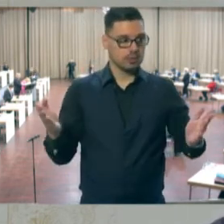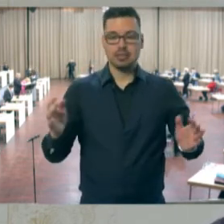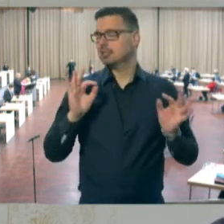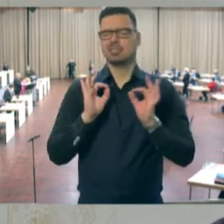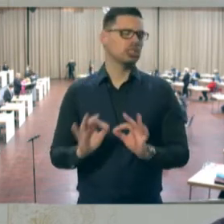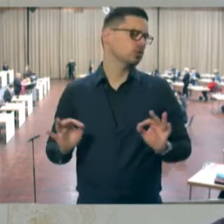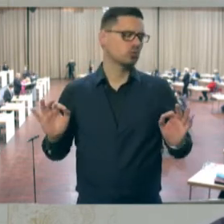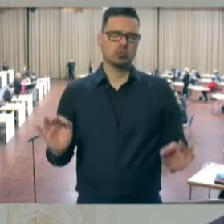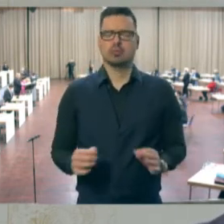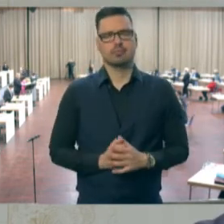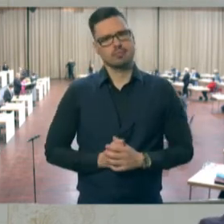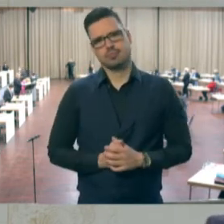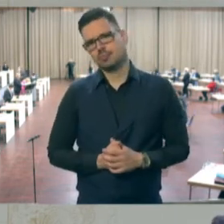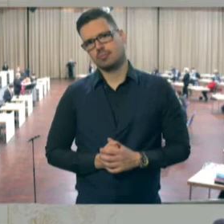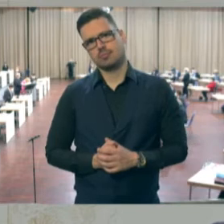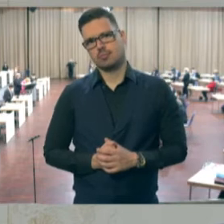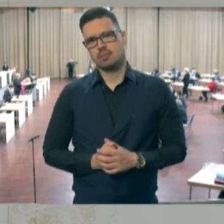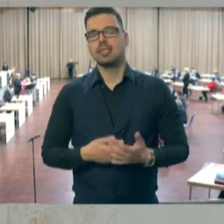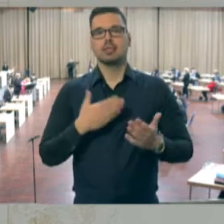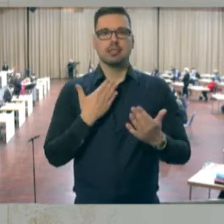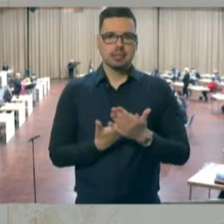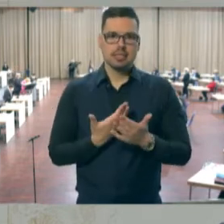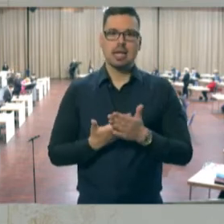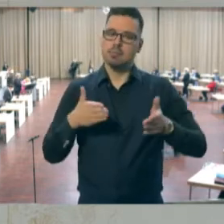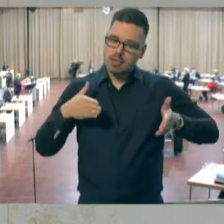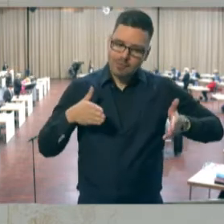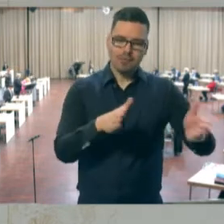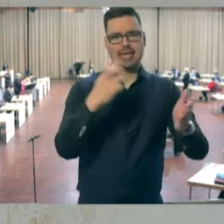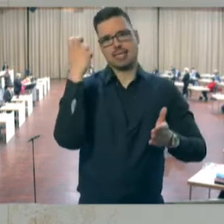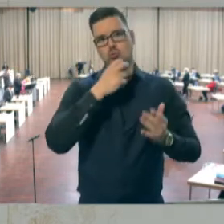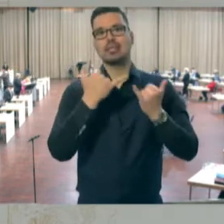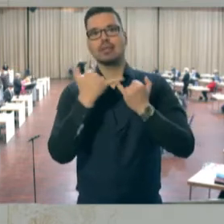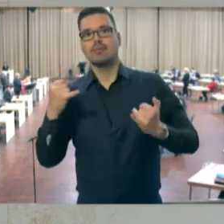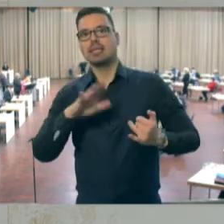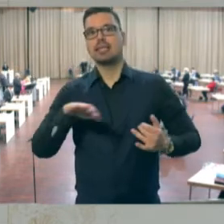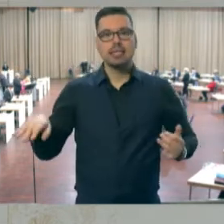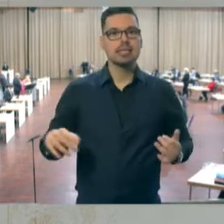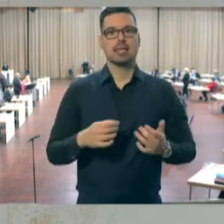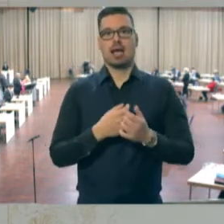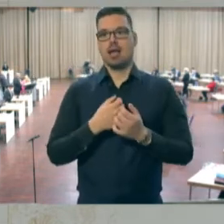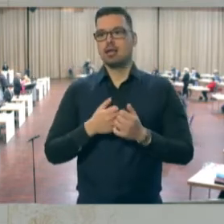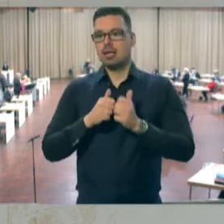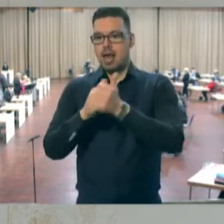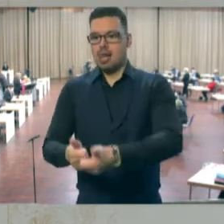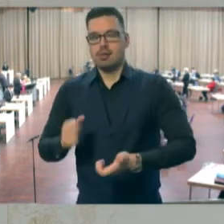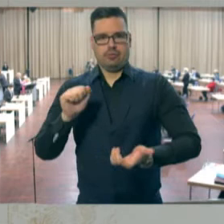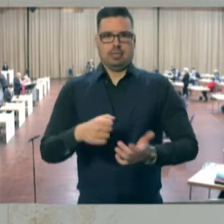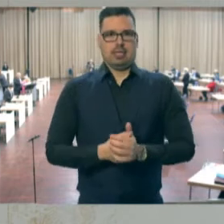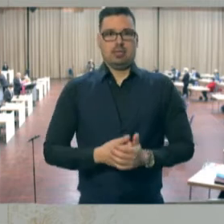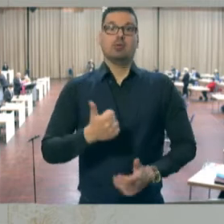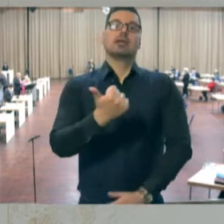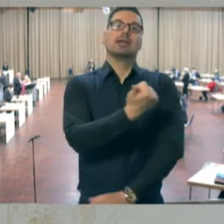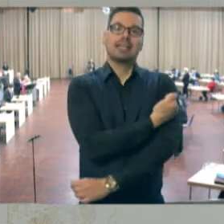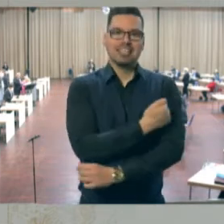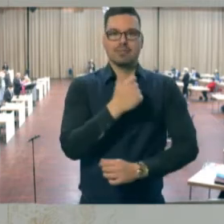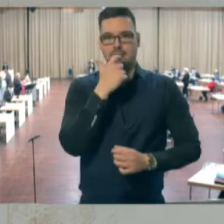gut. Also ist es natürlich richtig, dass wir Wege suchen, wie wir den Kindern helfen können, wie wir der Krankheit vorbeugen können. Und Impfen